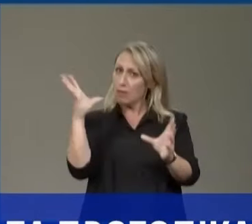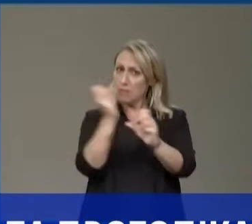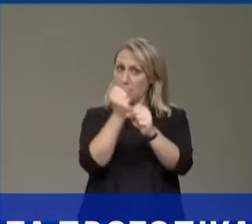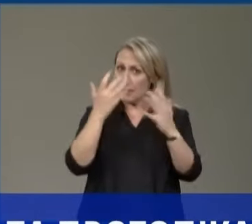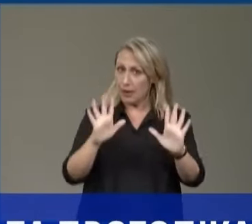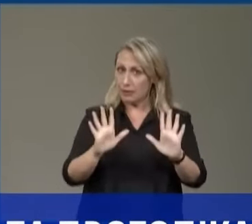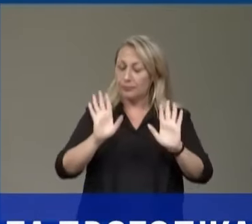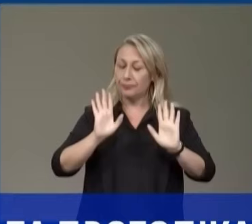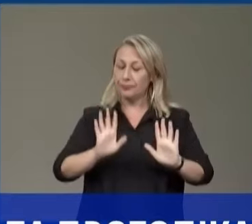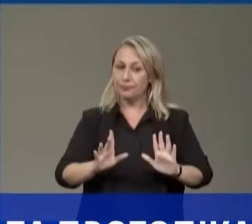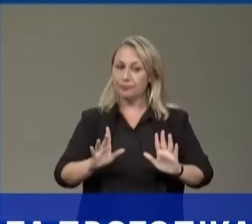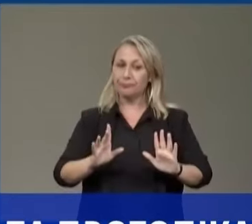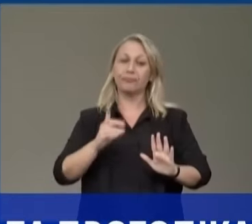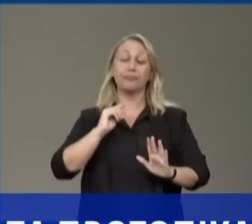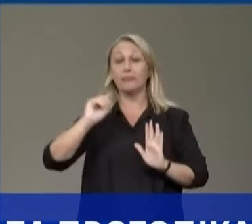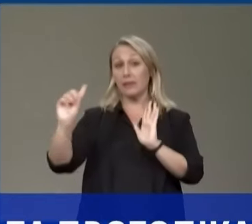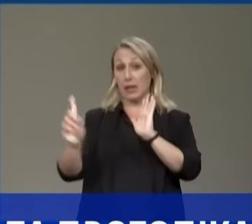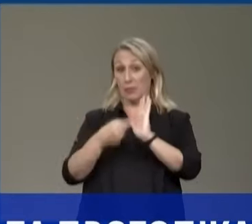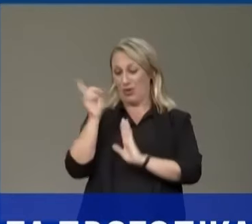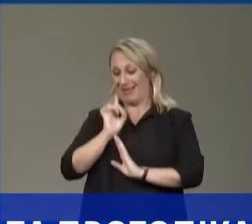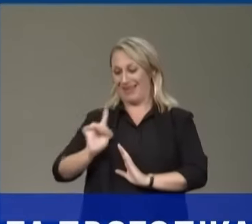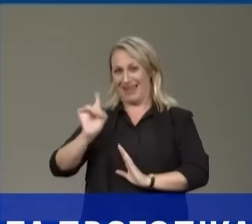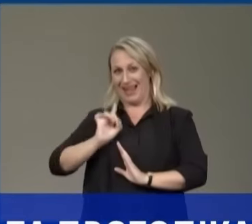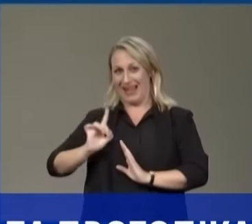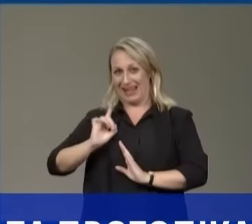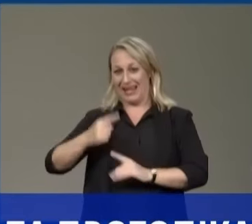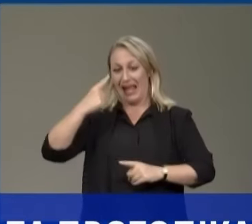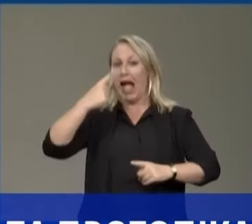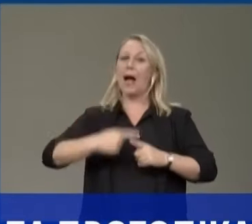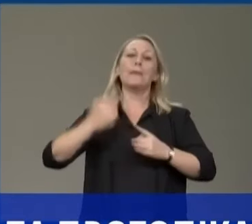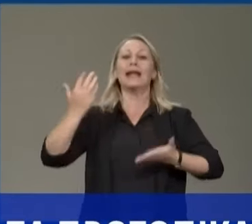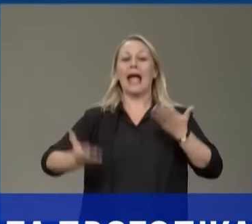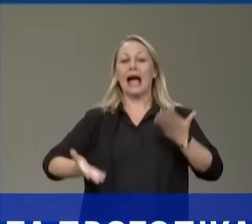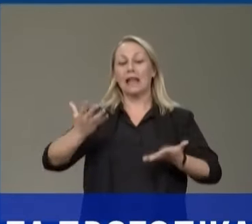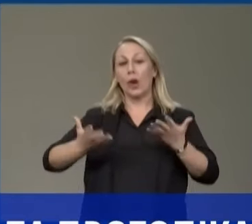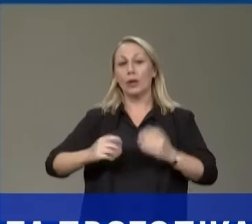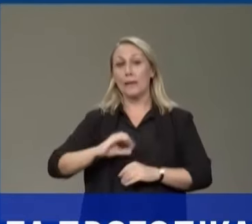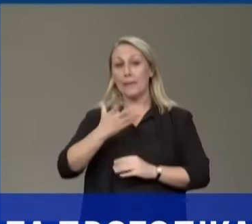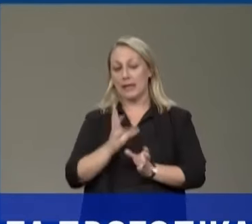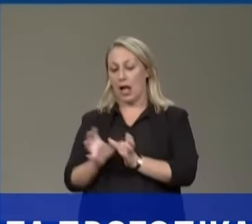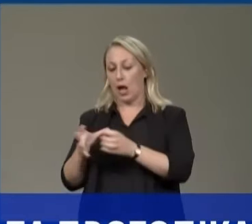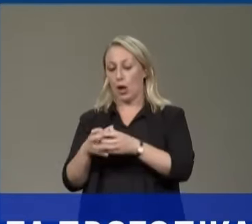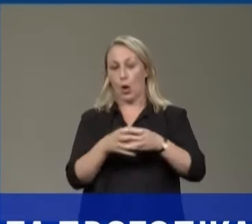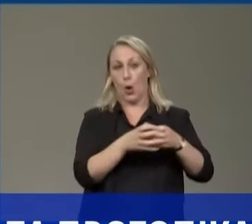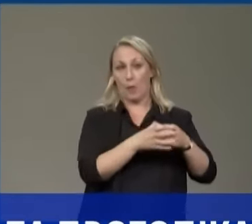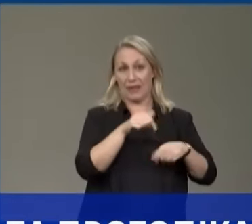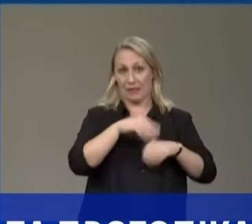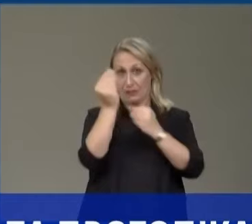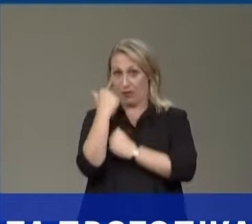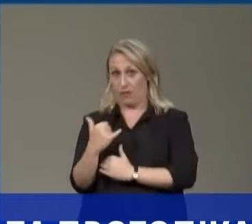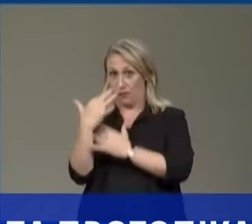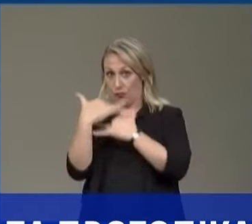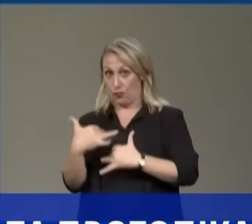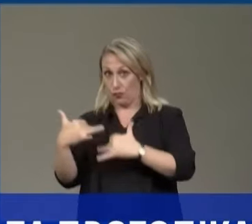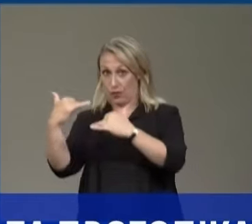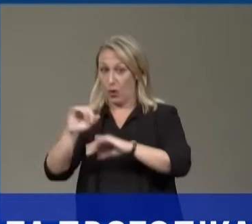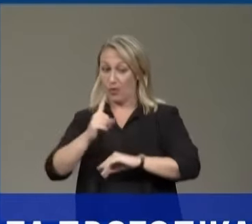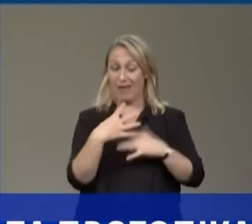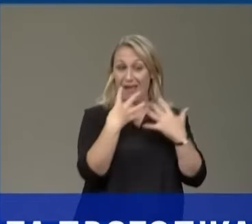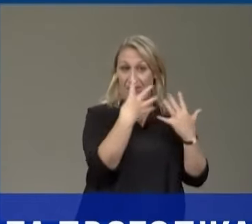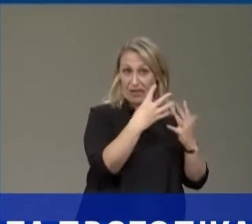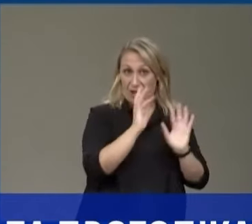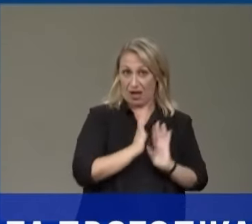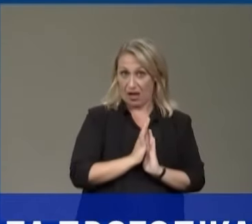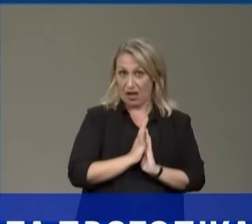ότι στην πρώτη κάλπη, στην κάλπη της απλής αναλογικής με 5 κόμματα στη Βουλή και όχι 9, η